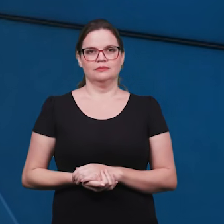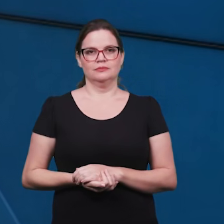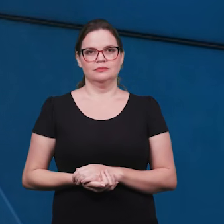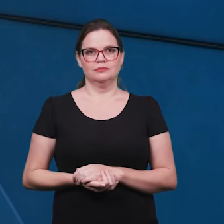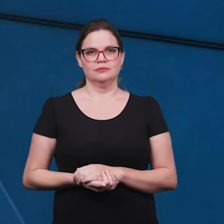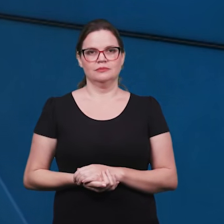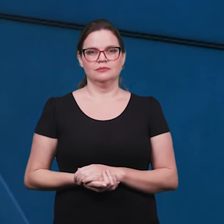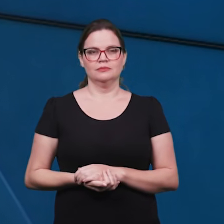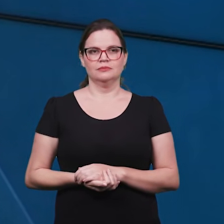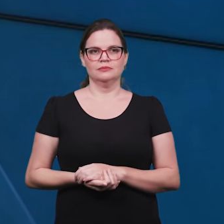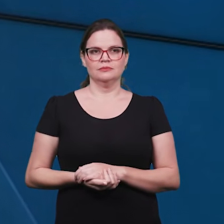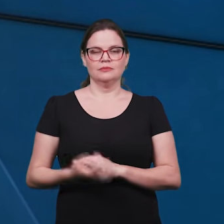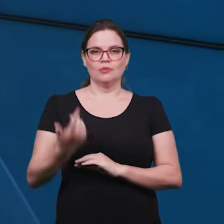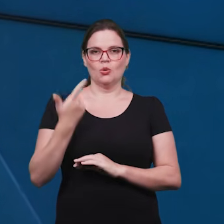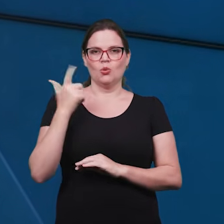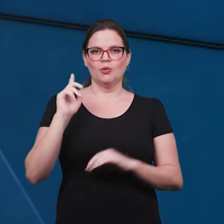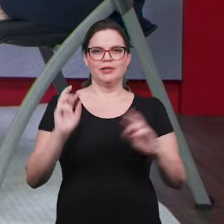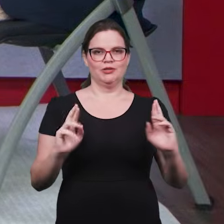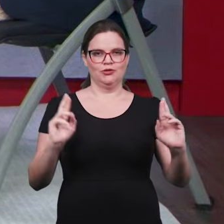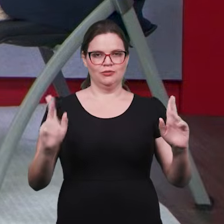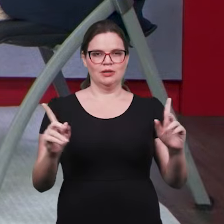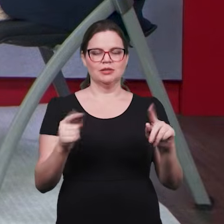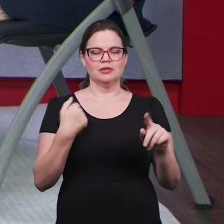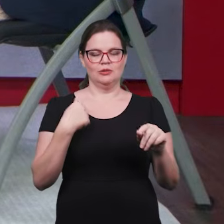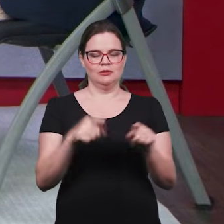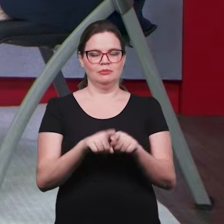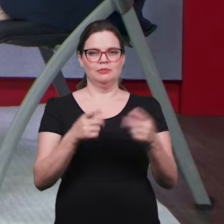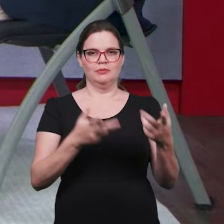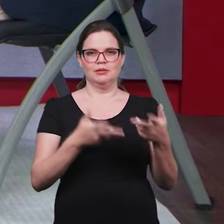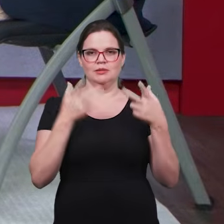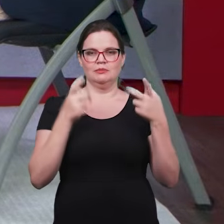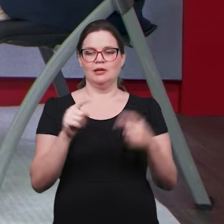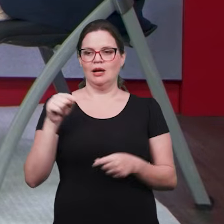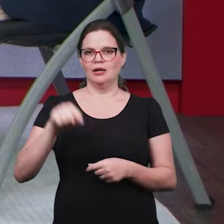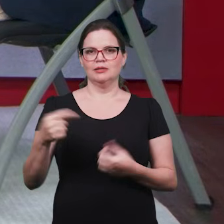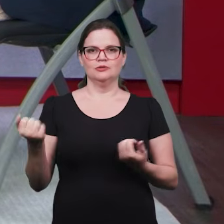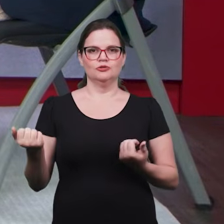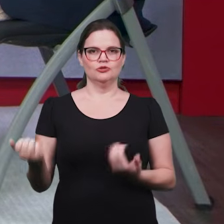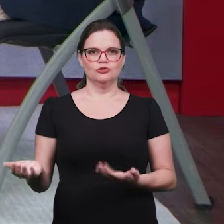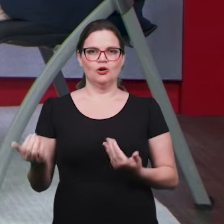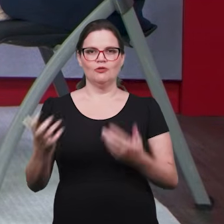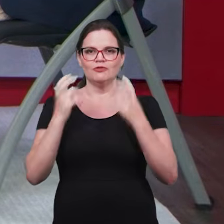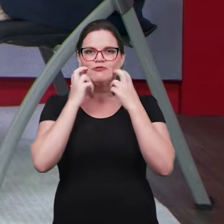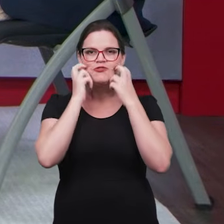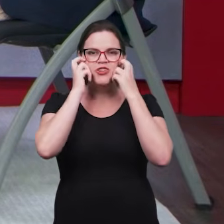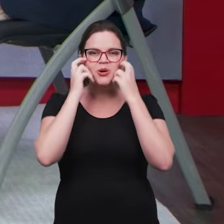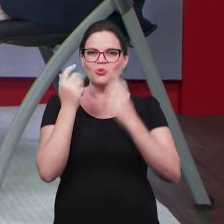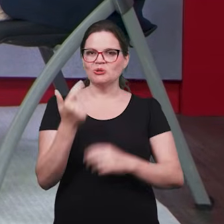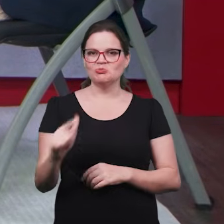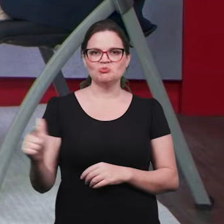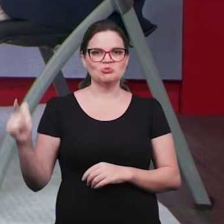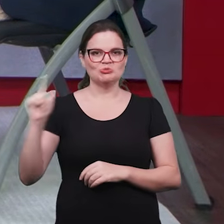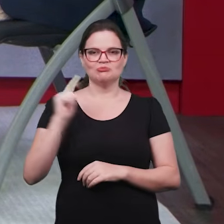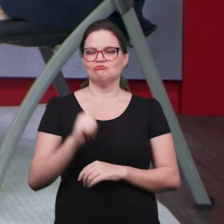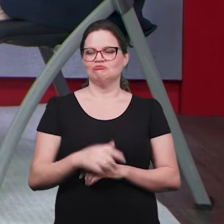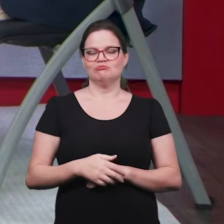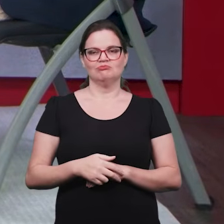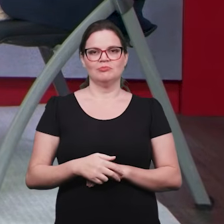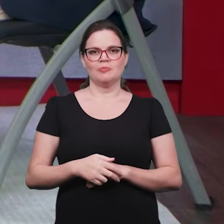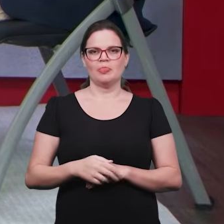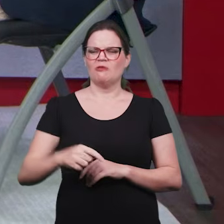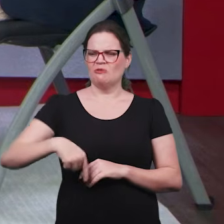идти на улицу и сделать евангелизацию. Outra diferença que eu vi que os jovens aqui não têm vergonha, não